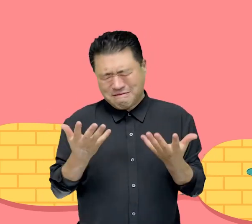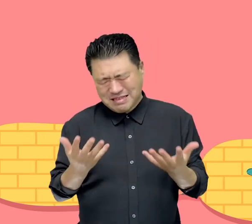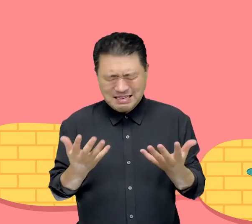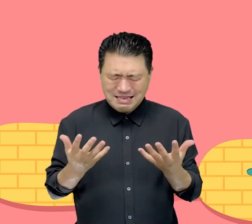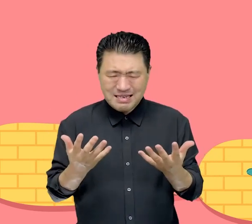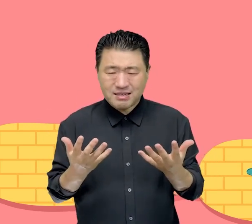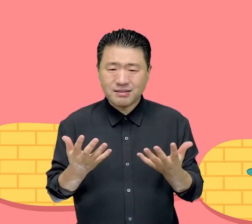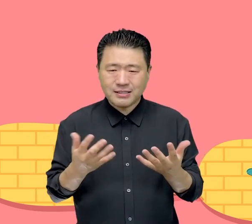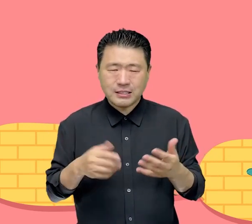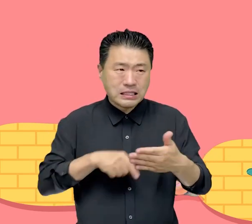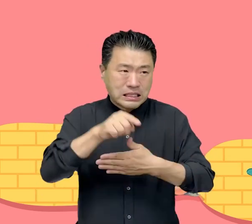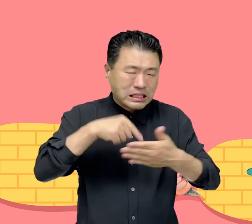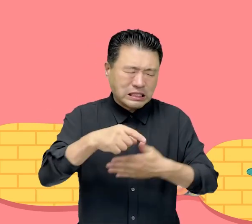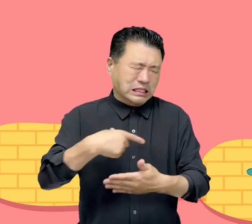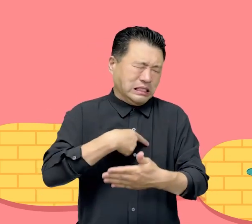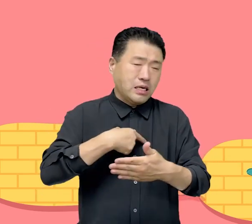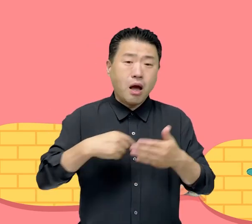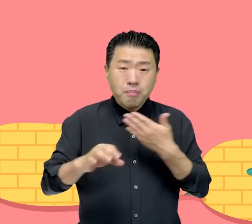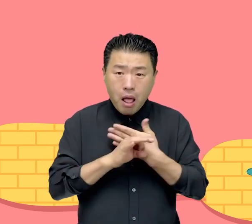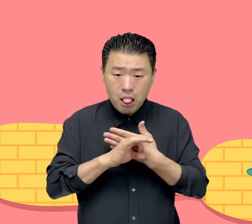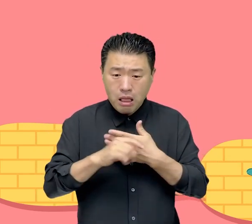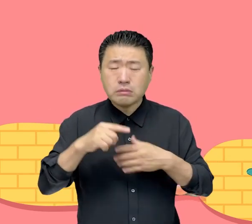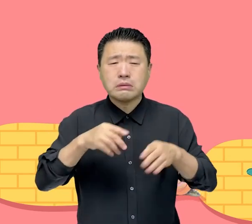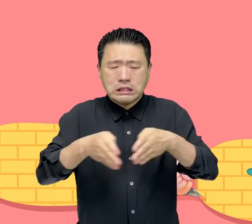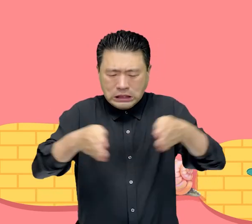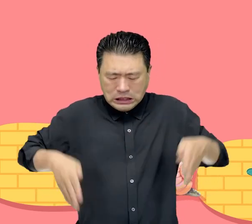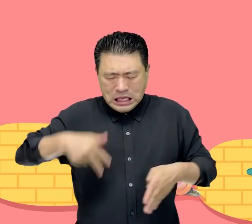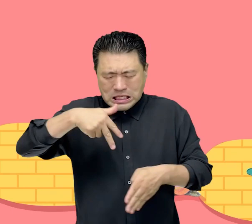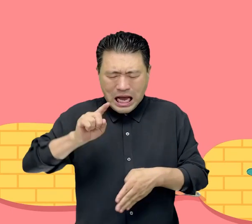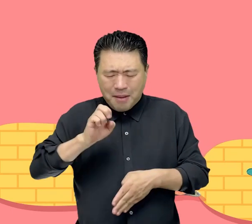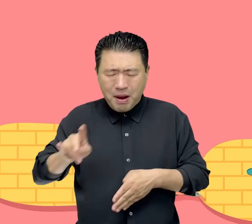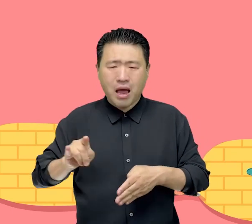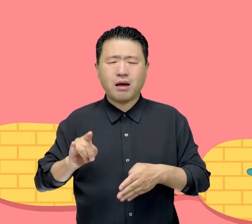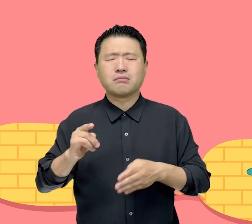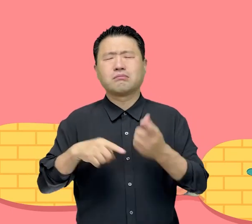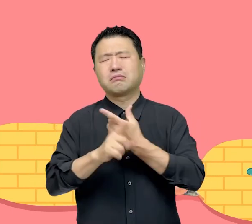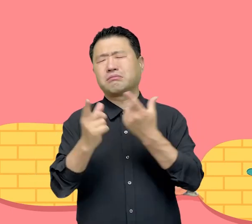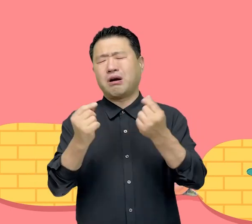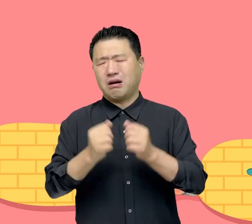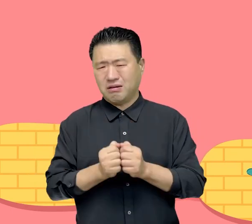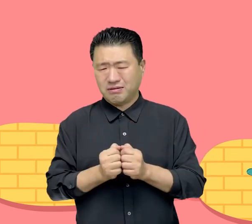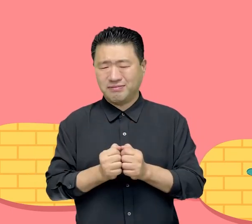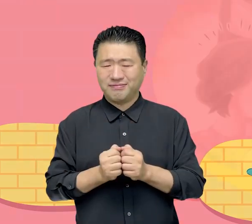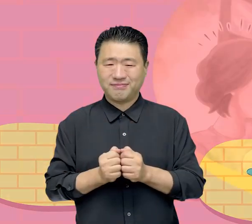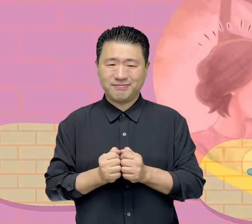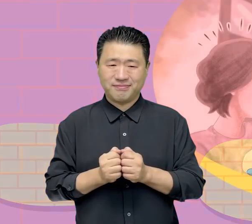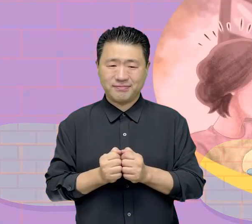외출을 피한다면 희나와 나는 진짜 자폐가 되는 것이다.